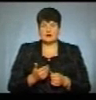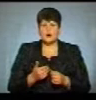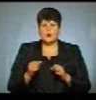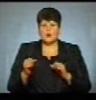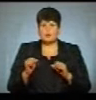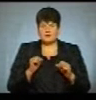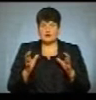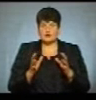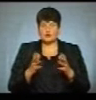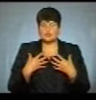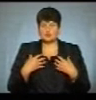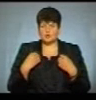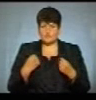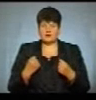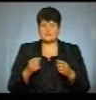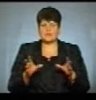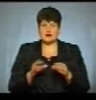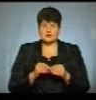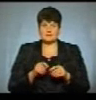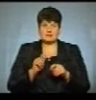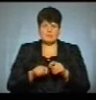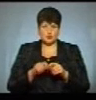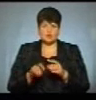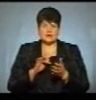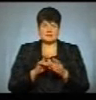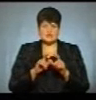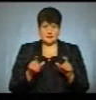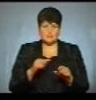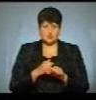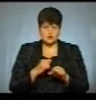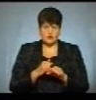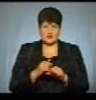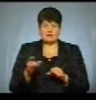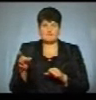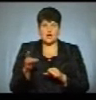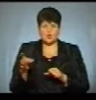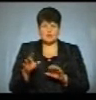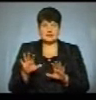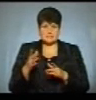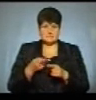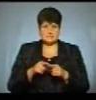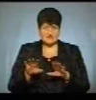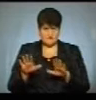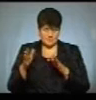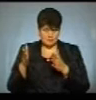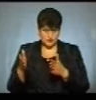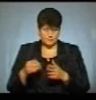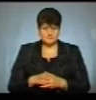здоров'я і з лабораторним центром, ми працювали саме в вогнищі в районі, де стався даний випадок.